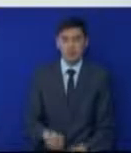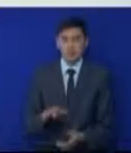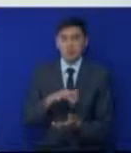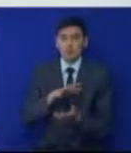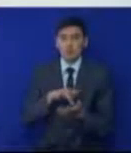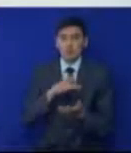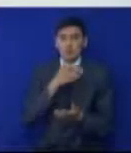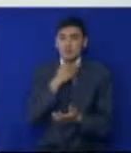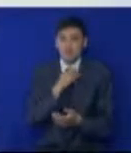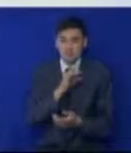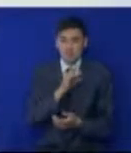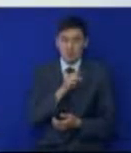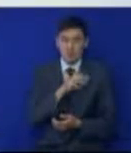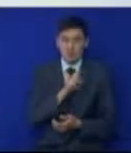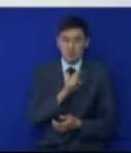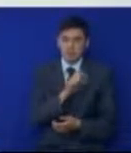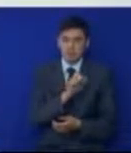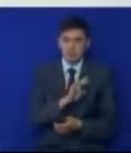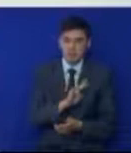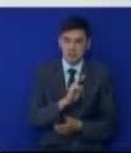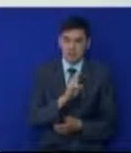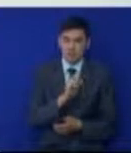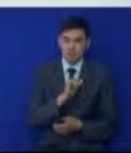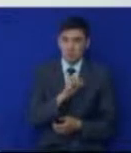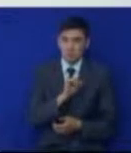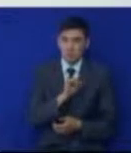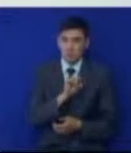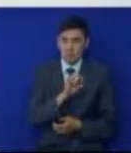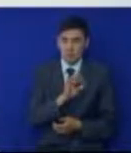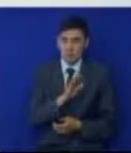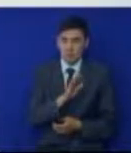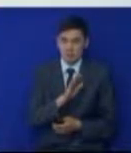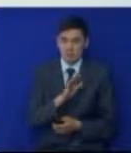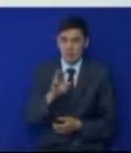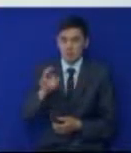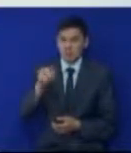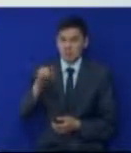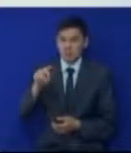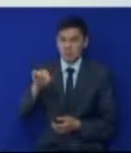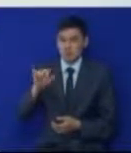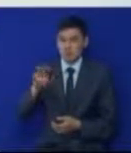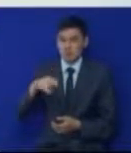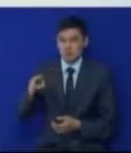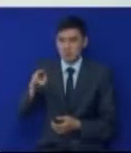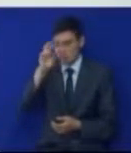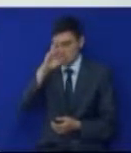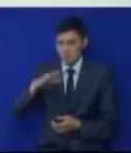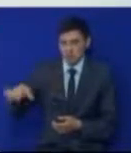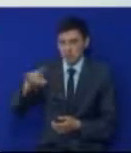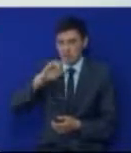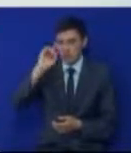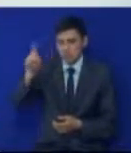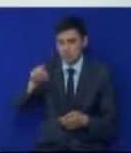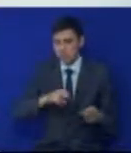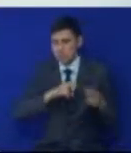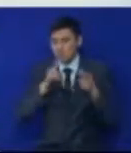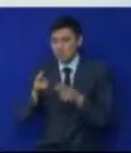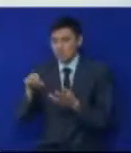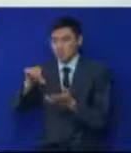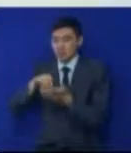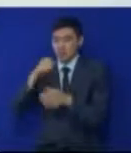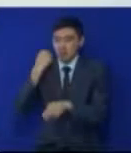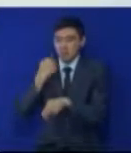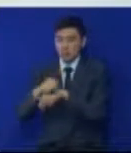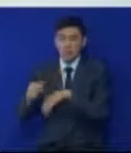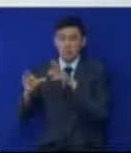Семейлік Рамазан Құсайынов Тайландта джиу-джитсудан өткен әлем чемпионатынан қос алтын медальмен оралды. Ол